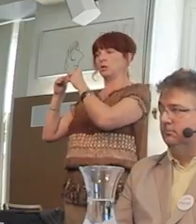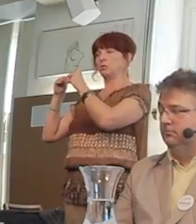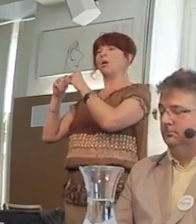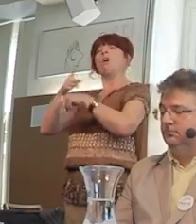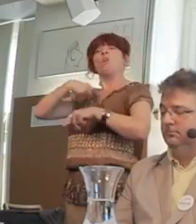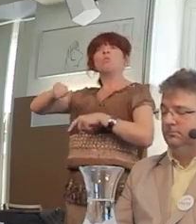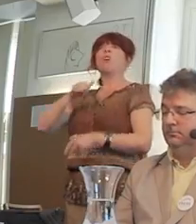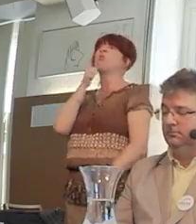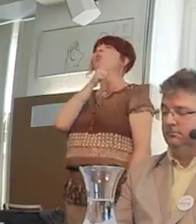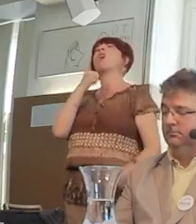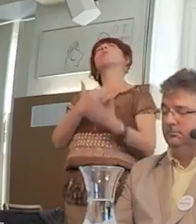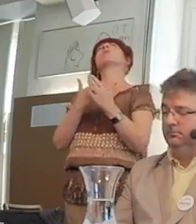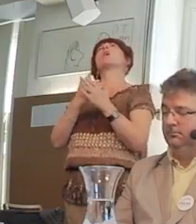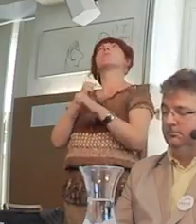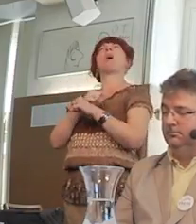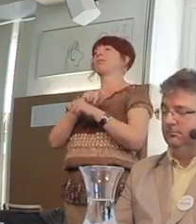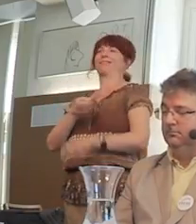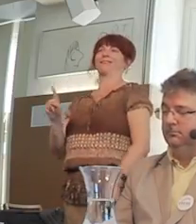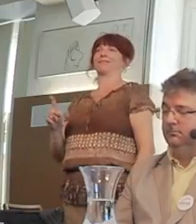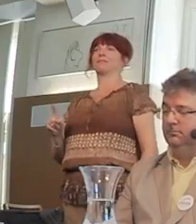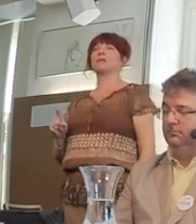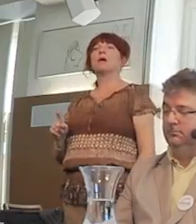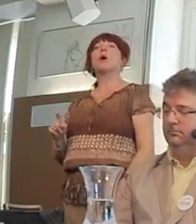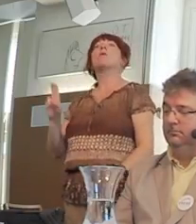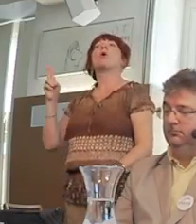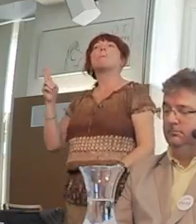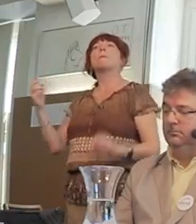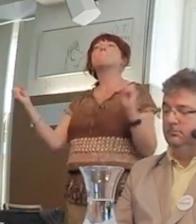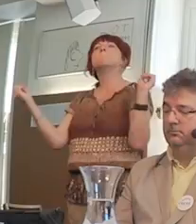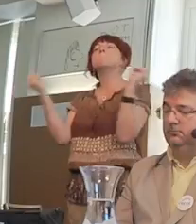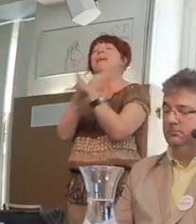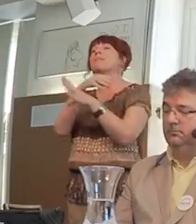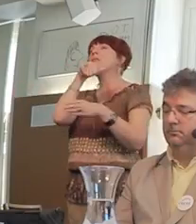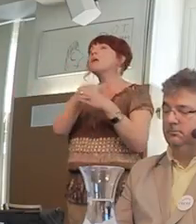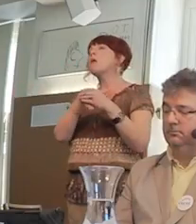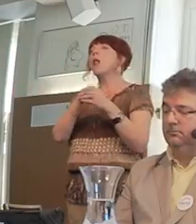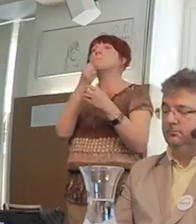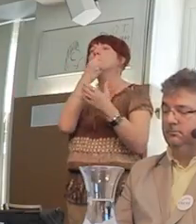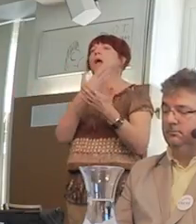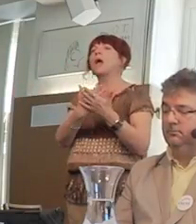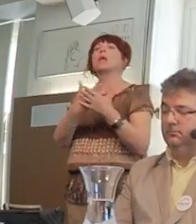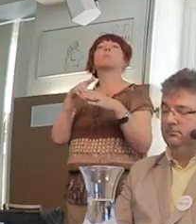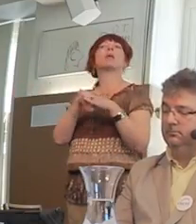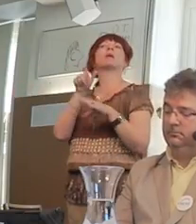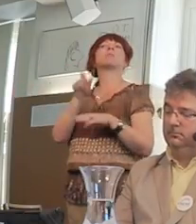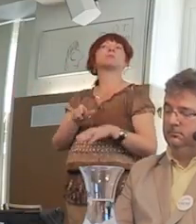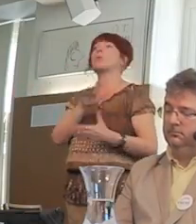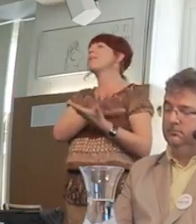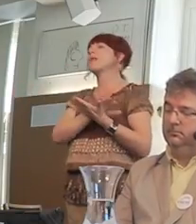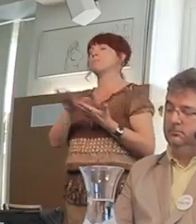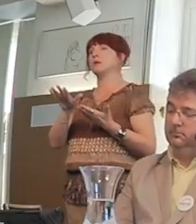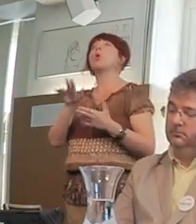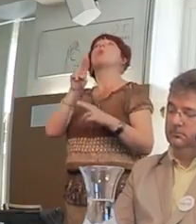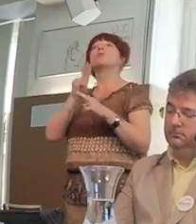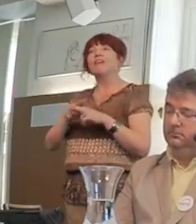fad war, sondern weil einfach die Medien nicht über uns berichtet haben und wenn sie über uns berichtet haben, nicht so wie wir uns das